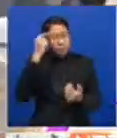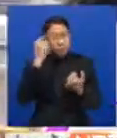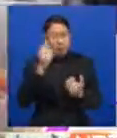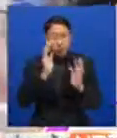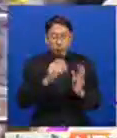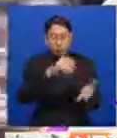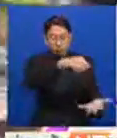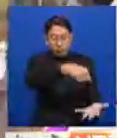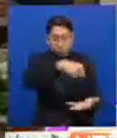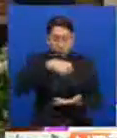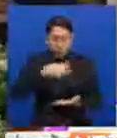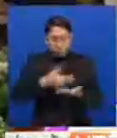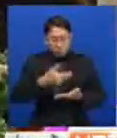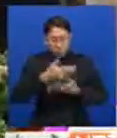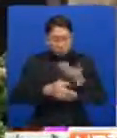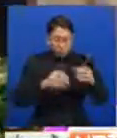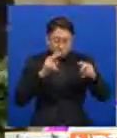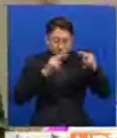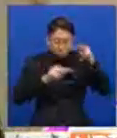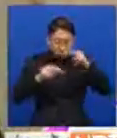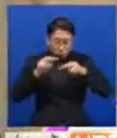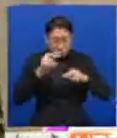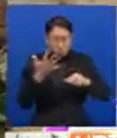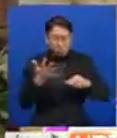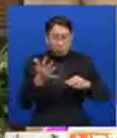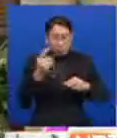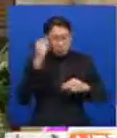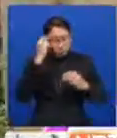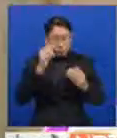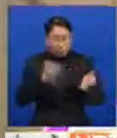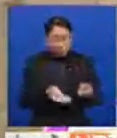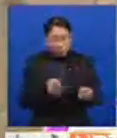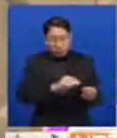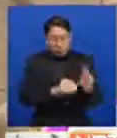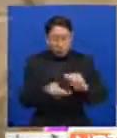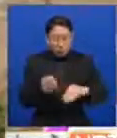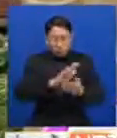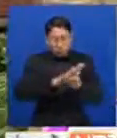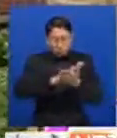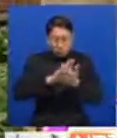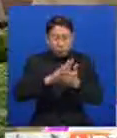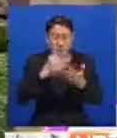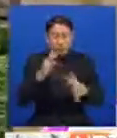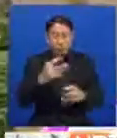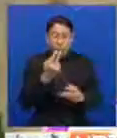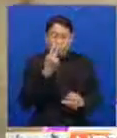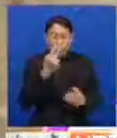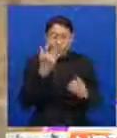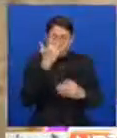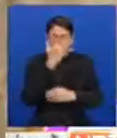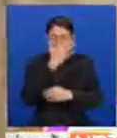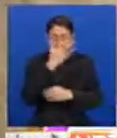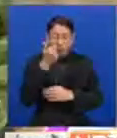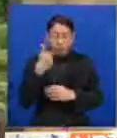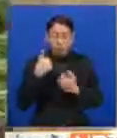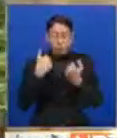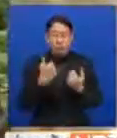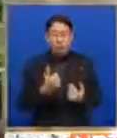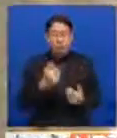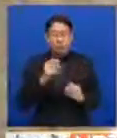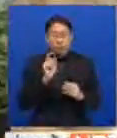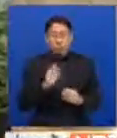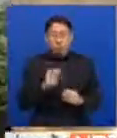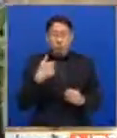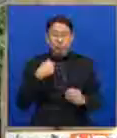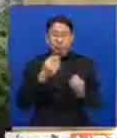ผู้ซื้อไม่มีโอกาสได้ตรวจสอบเพราะว่ามีการห่อมาเรียบร้อยโดยรวมนั้นก็ดูสวยงามซึ่งผู้ประกอบการจะต้องมี